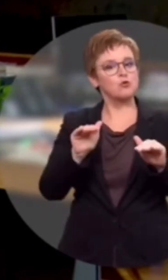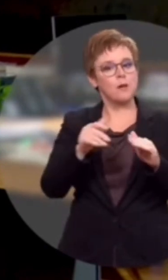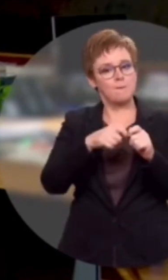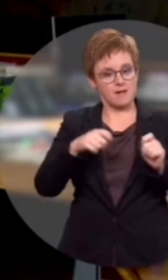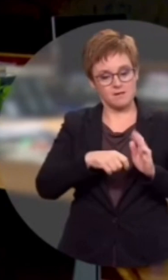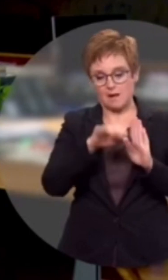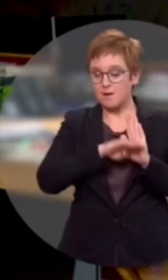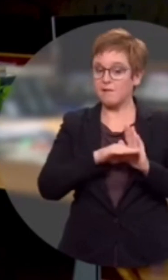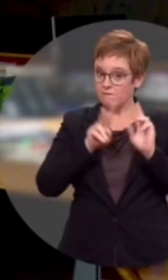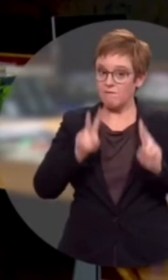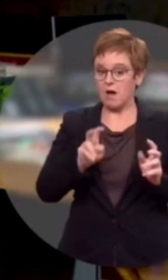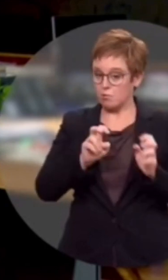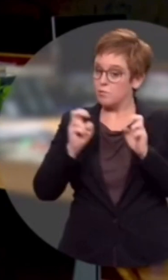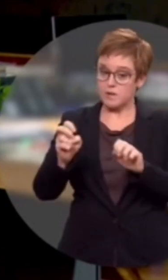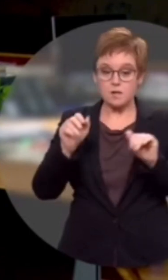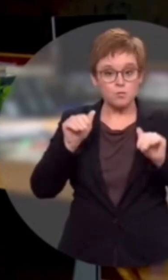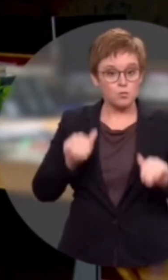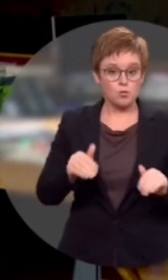wirklich treffen.